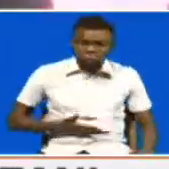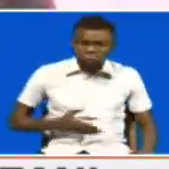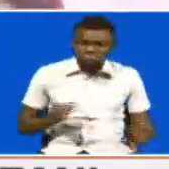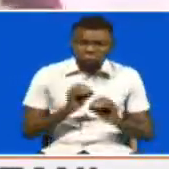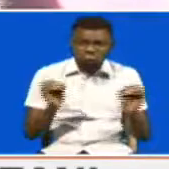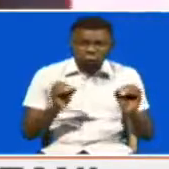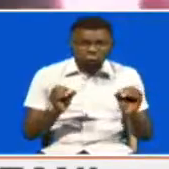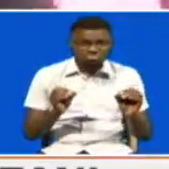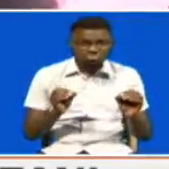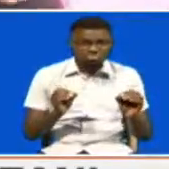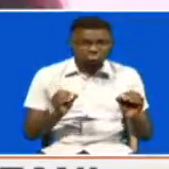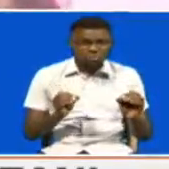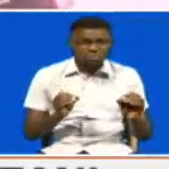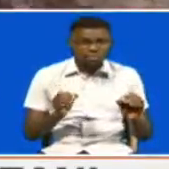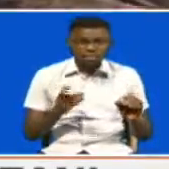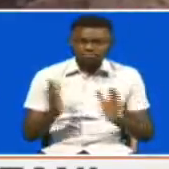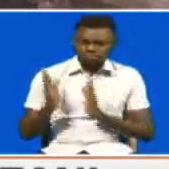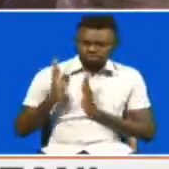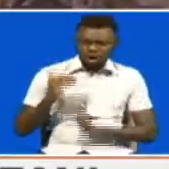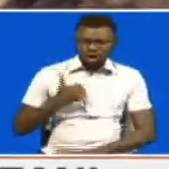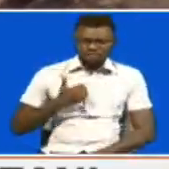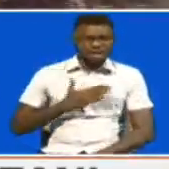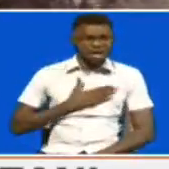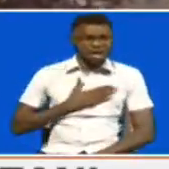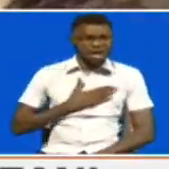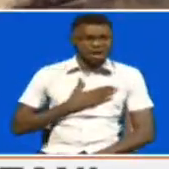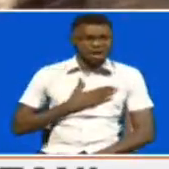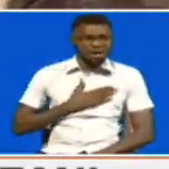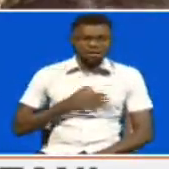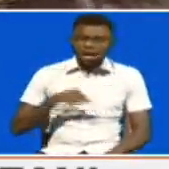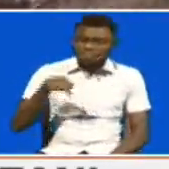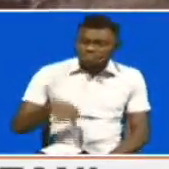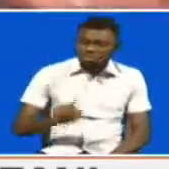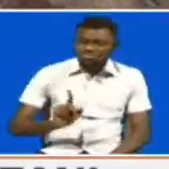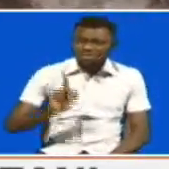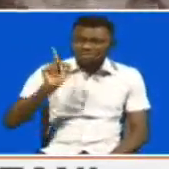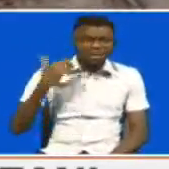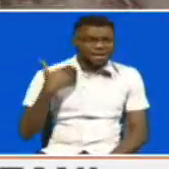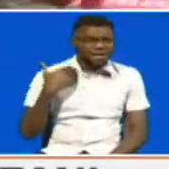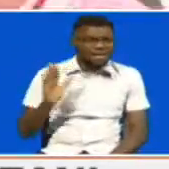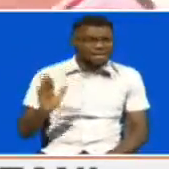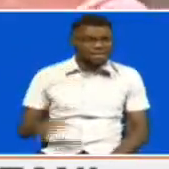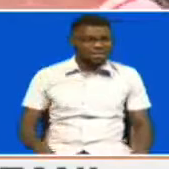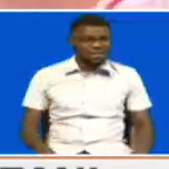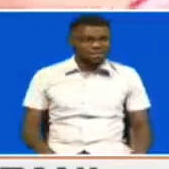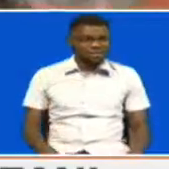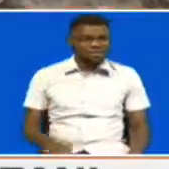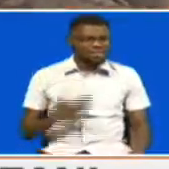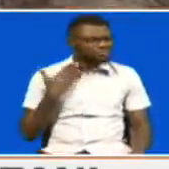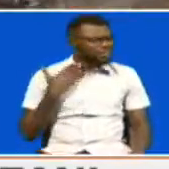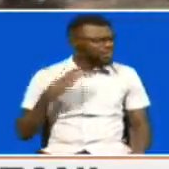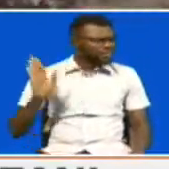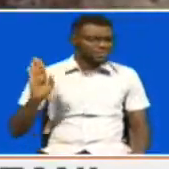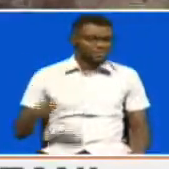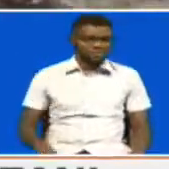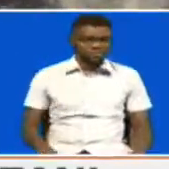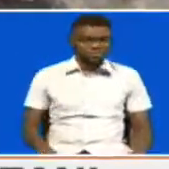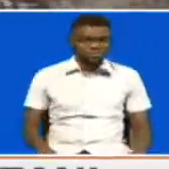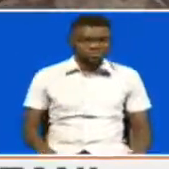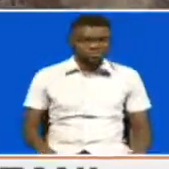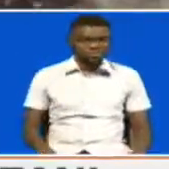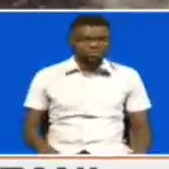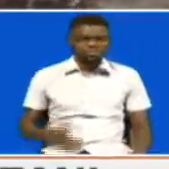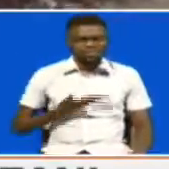Hatutaki maskari, tunajilinda wenyewe. Hatutaki mambo ya bottom up. Hiyo maneno, tutaki mambo ya bottom up.